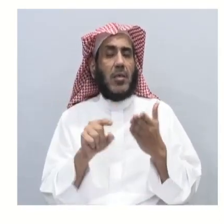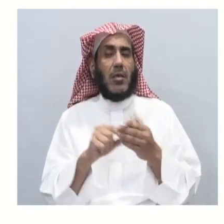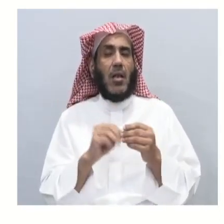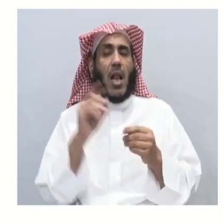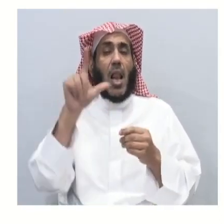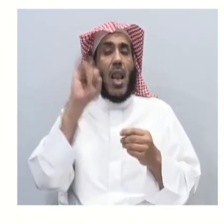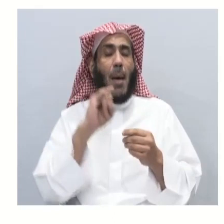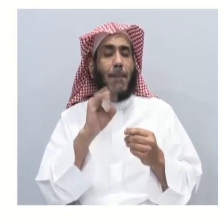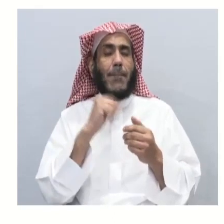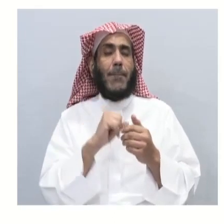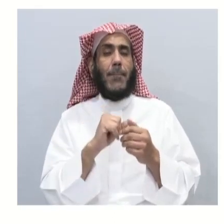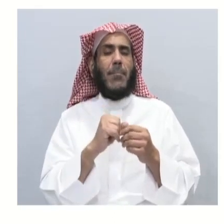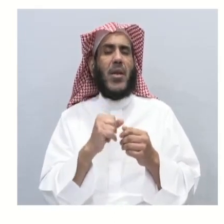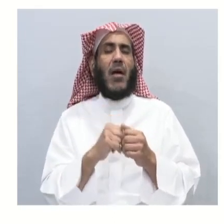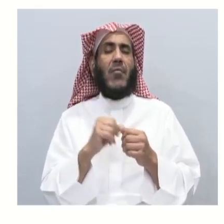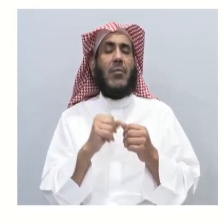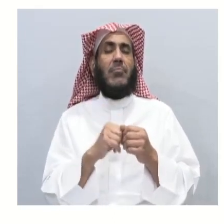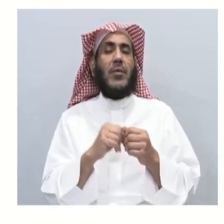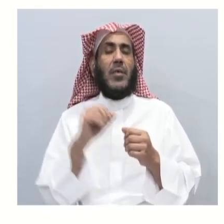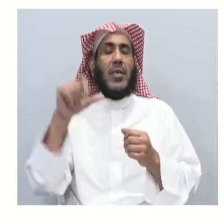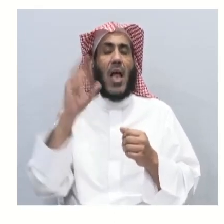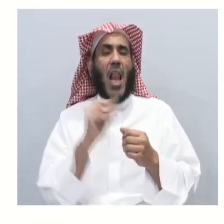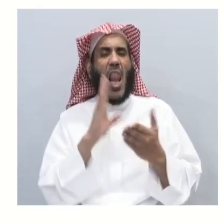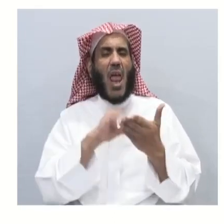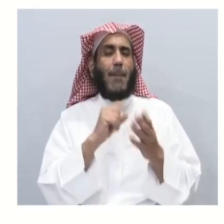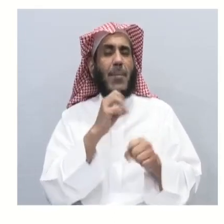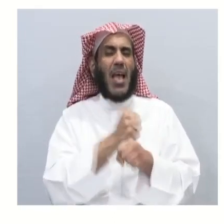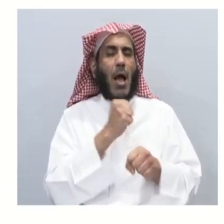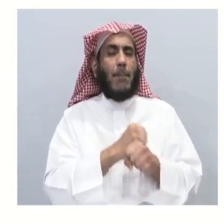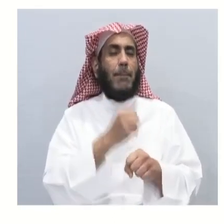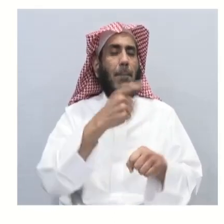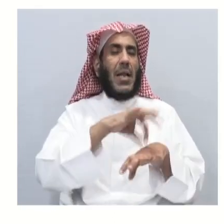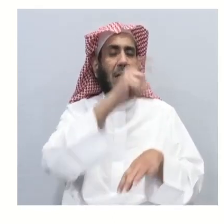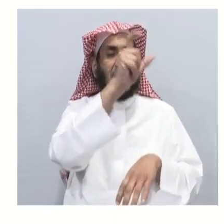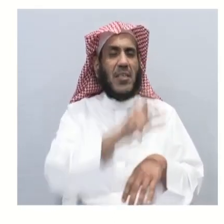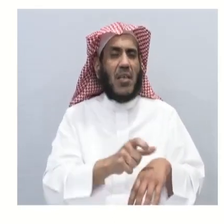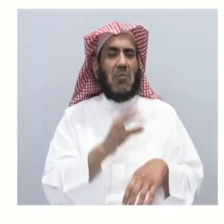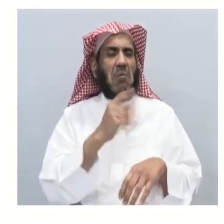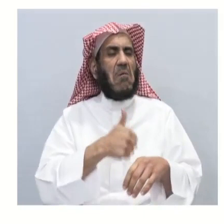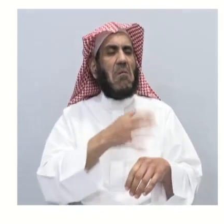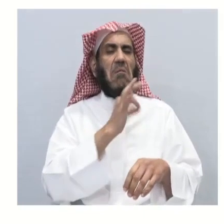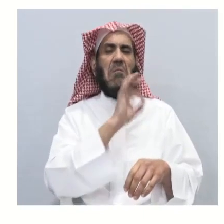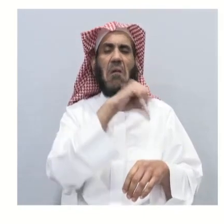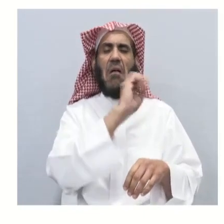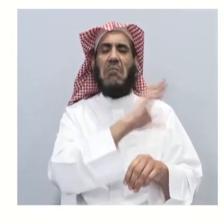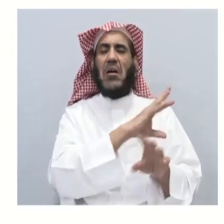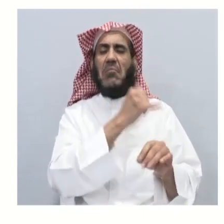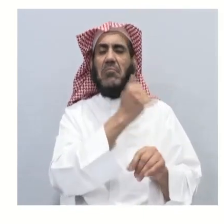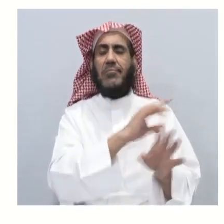لم النافية، إن لم يعمل الإنسان فلا ميزة له. نحلل الكلمة التي تليها،